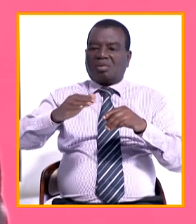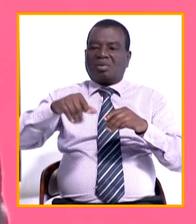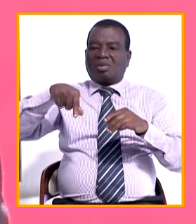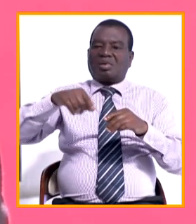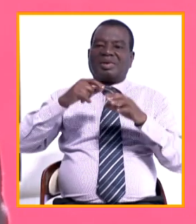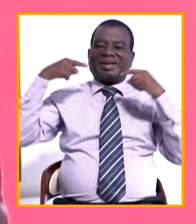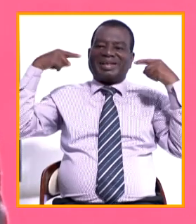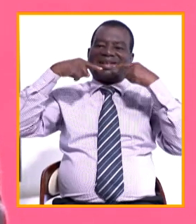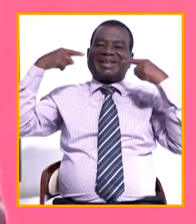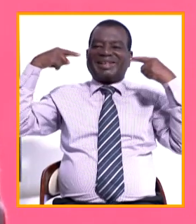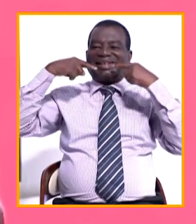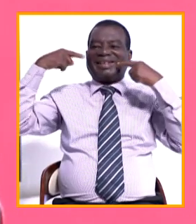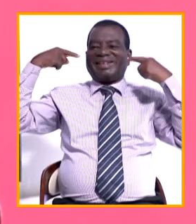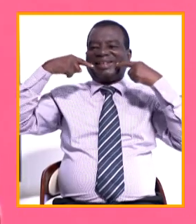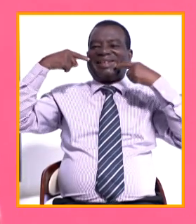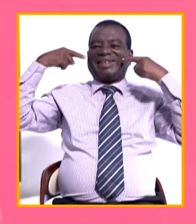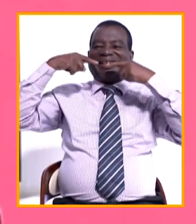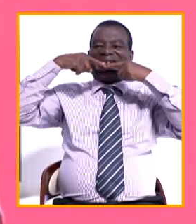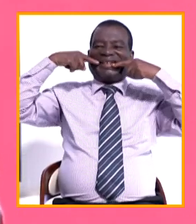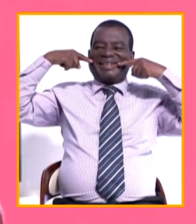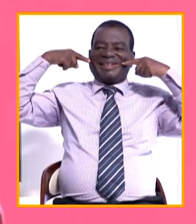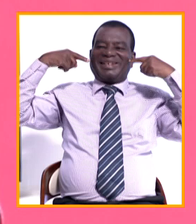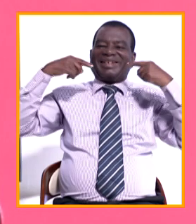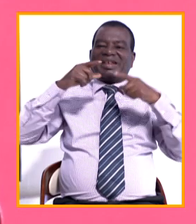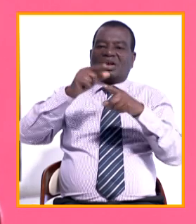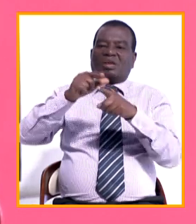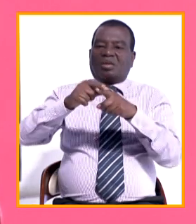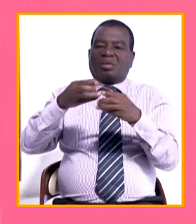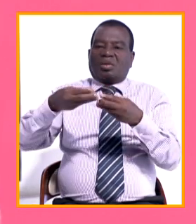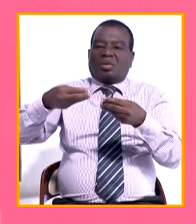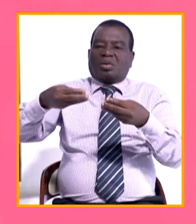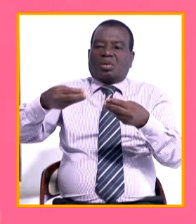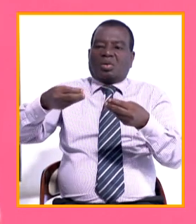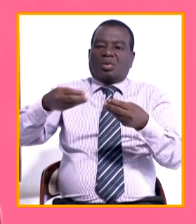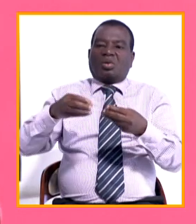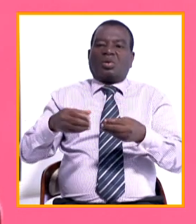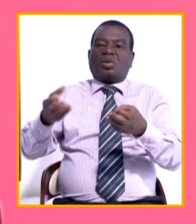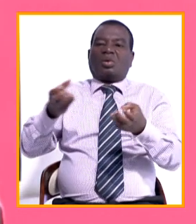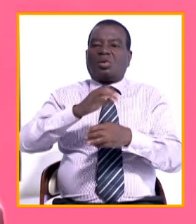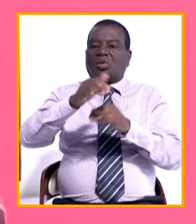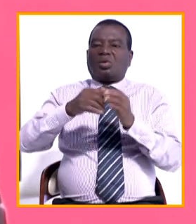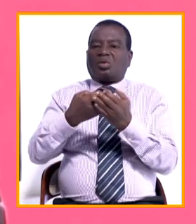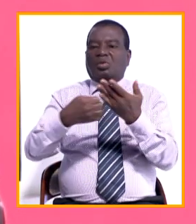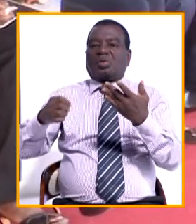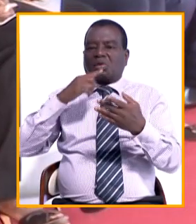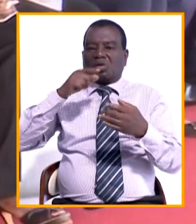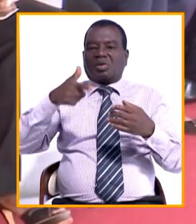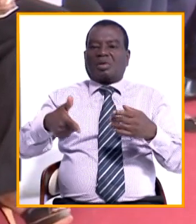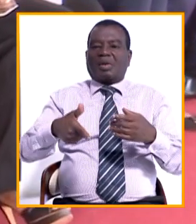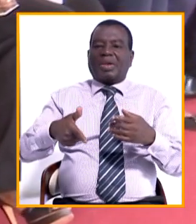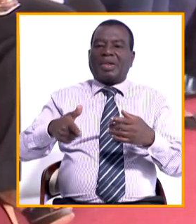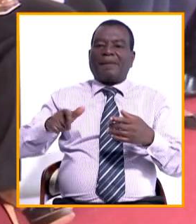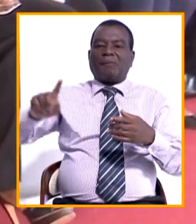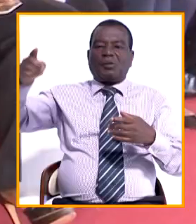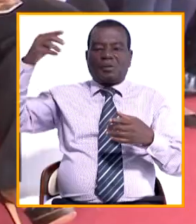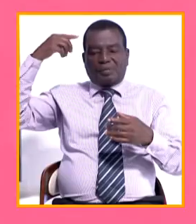qu'un sourire, qu'un mot doux, vaut autant que tous les équipements qui sont là. Patrick Hachi